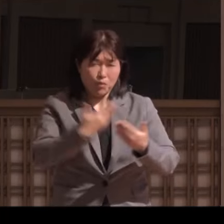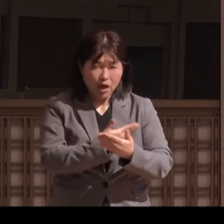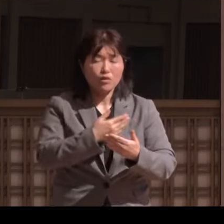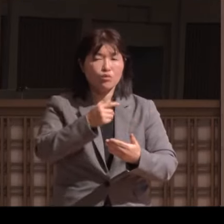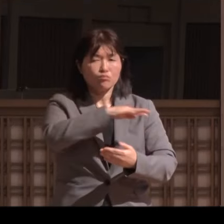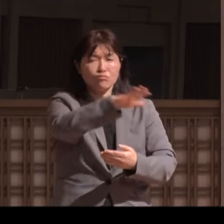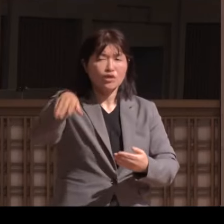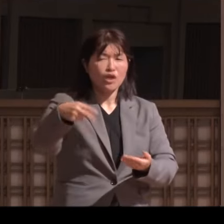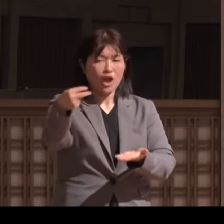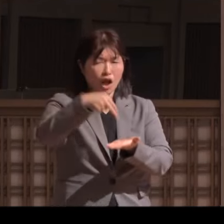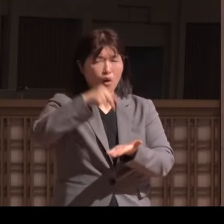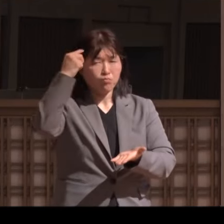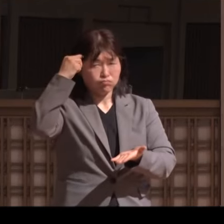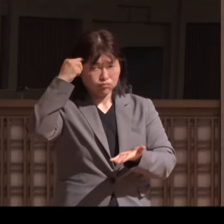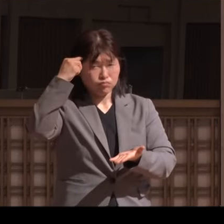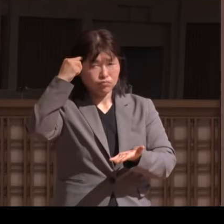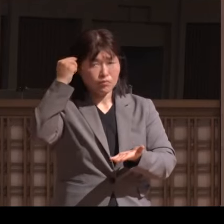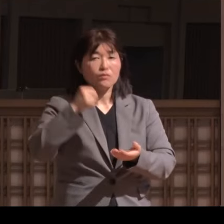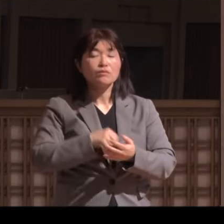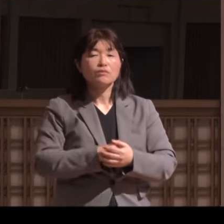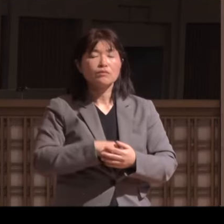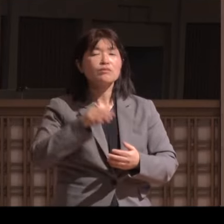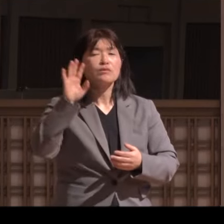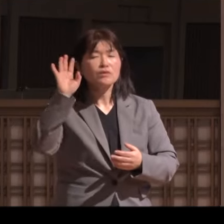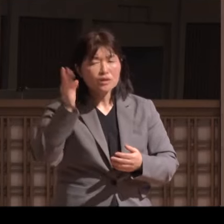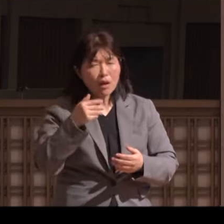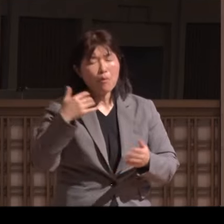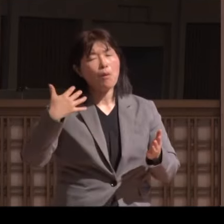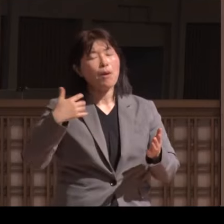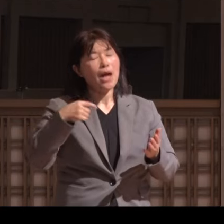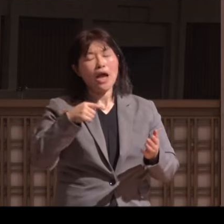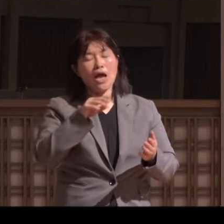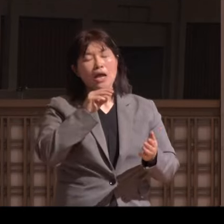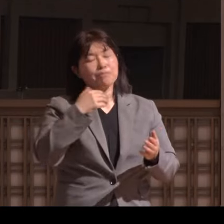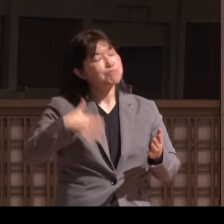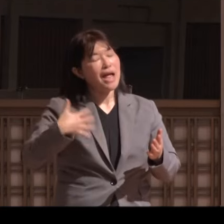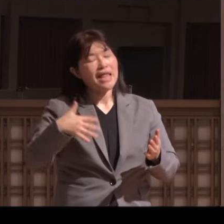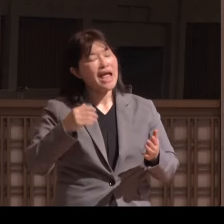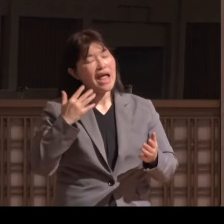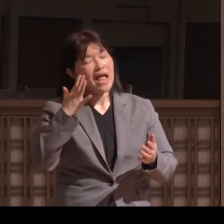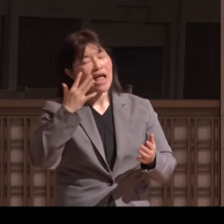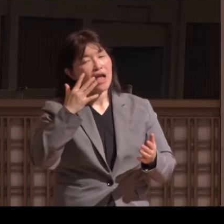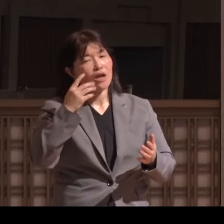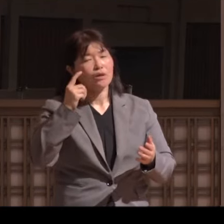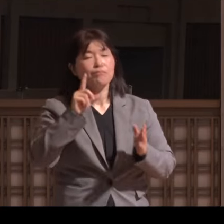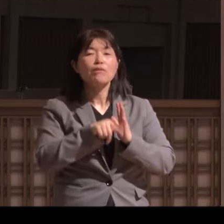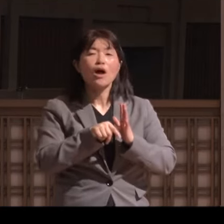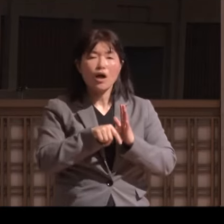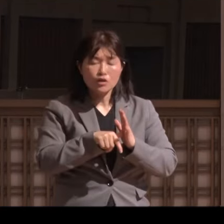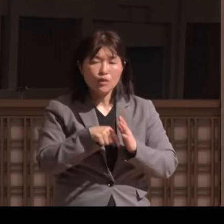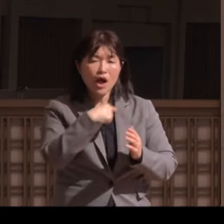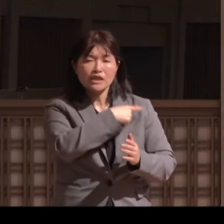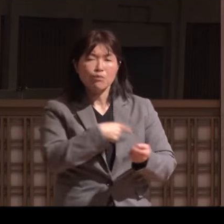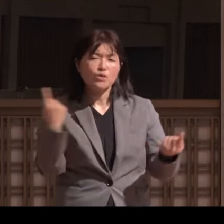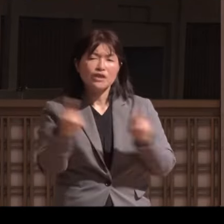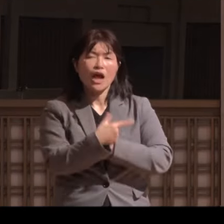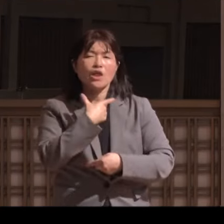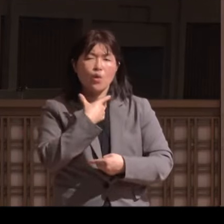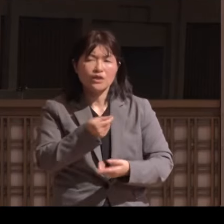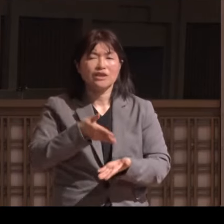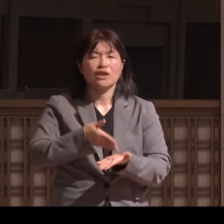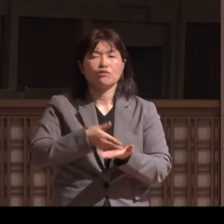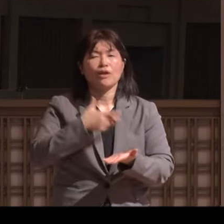くれてんじゃないかと思ったんですけどまだ万が一その気持ちになってない人がいるならその気持ちになってよっていう話をするの